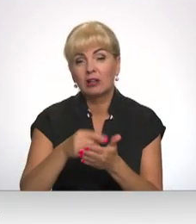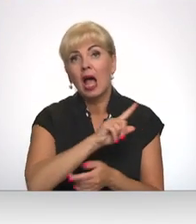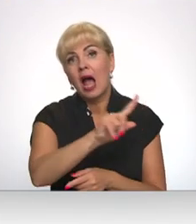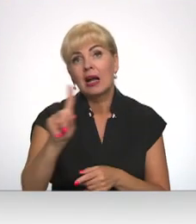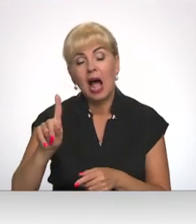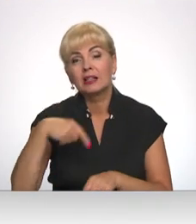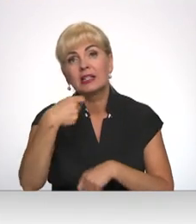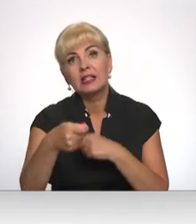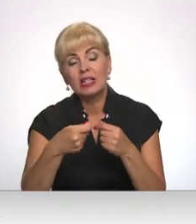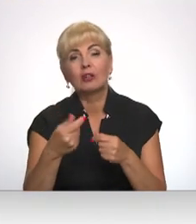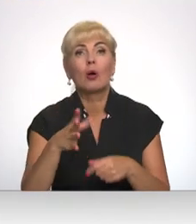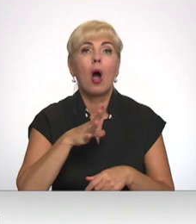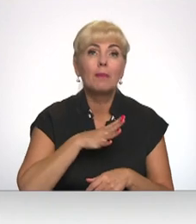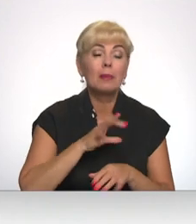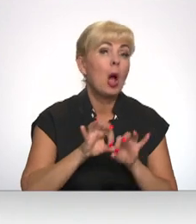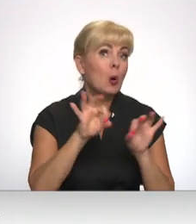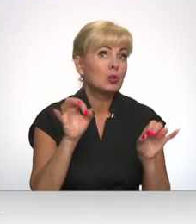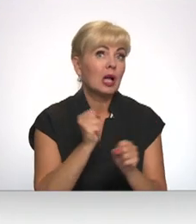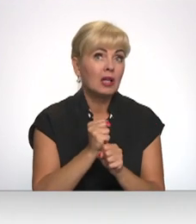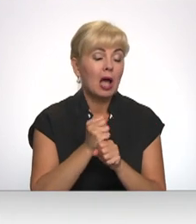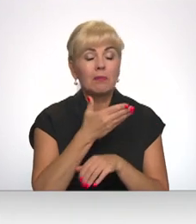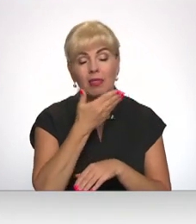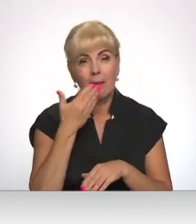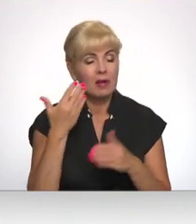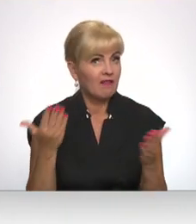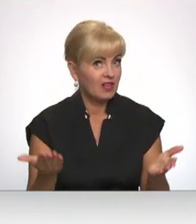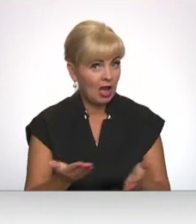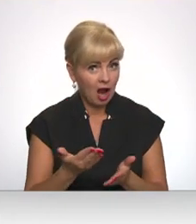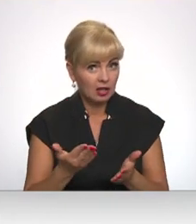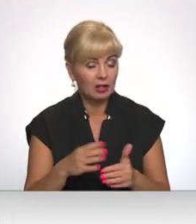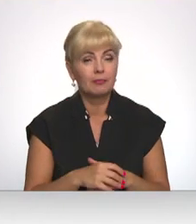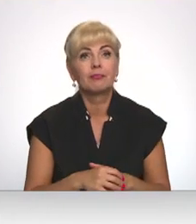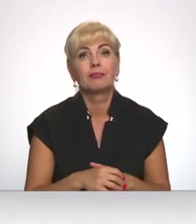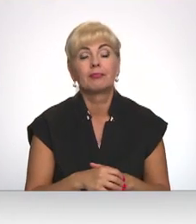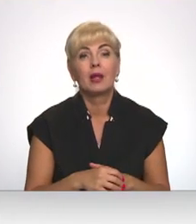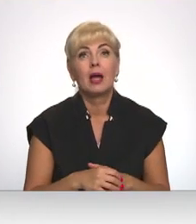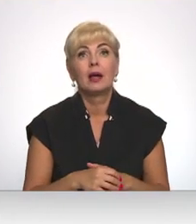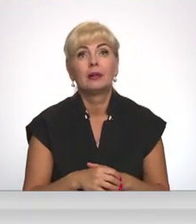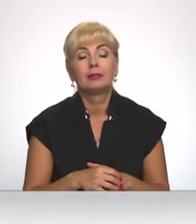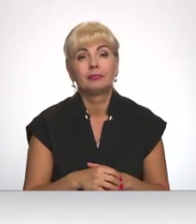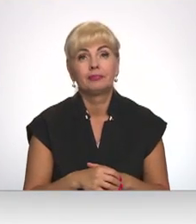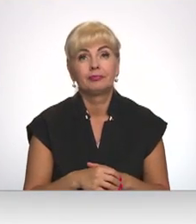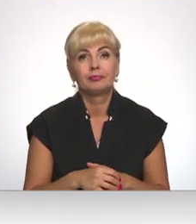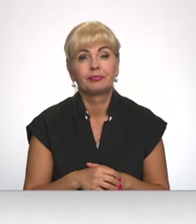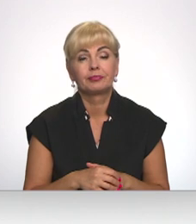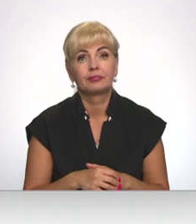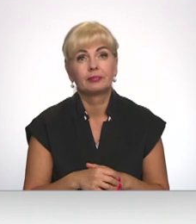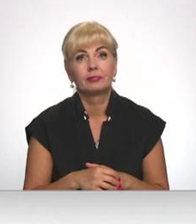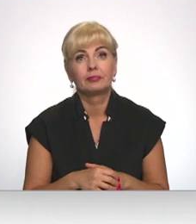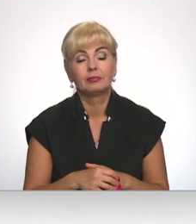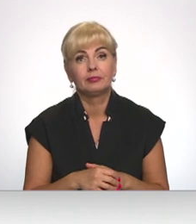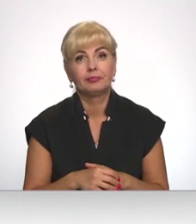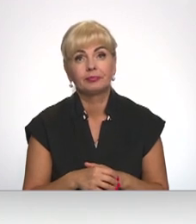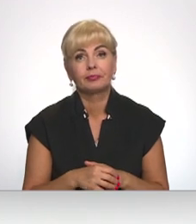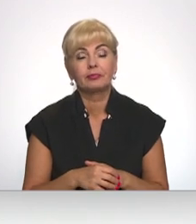cik nu kuram bijis. Uzsākt darbu nesot bijis viegli. Mēs po priezdu sēdā pētālēs abrācīt sāk pravītērstu, pētālēs